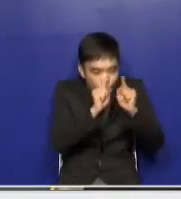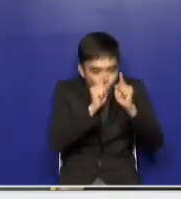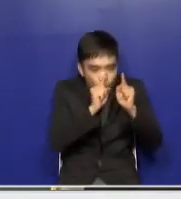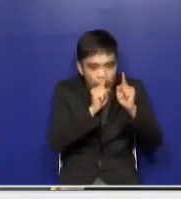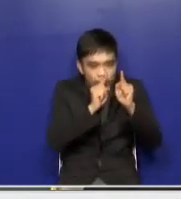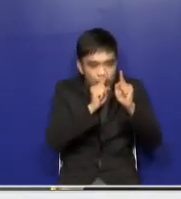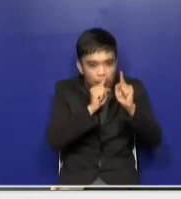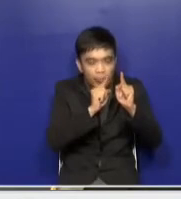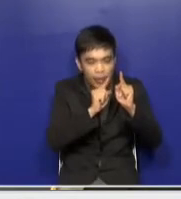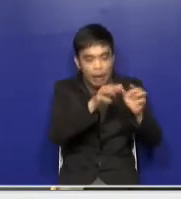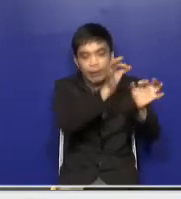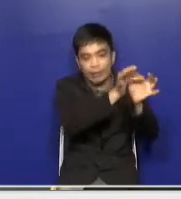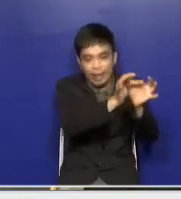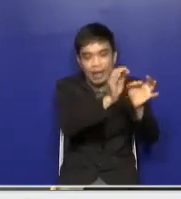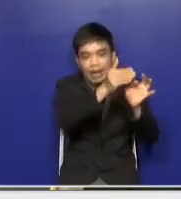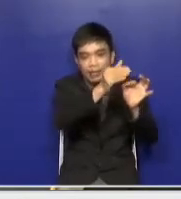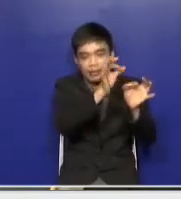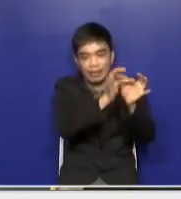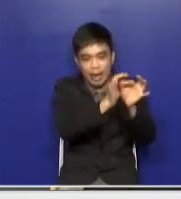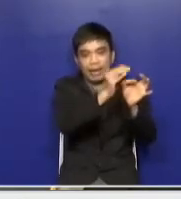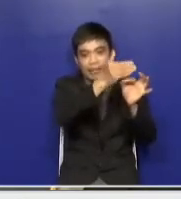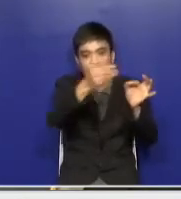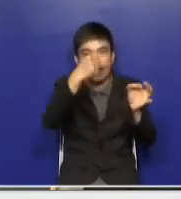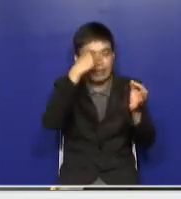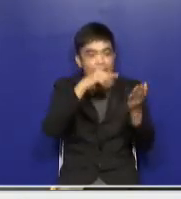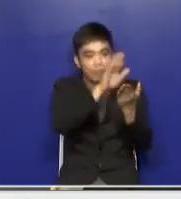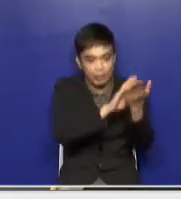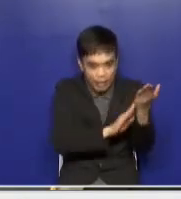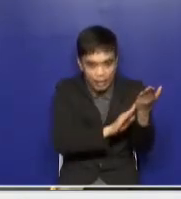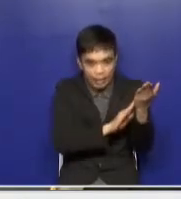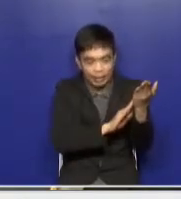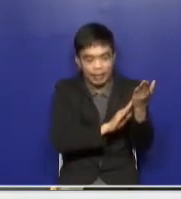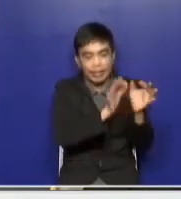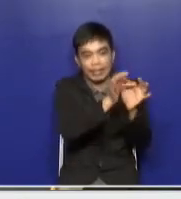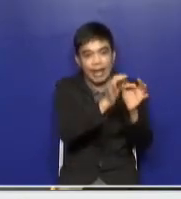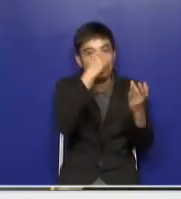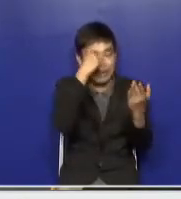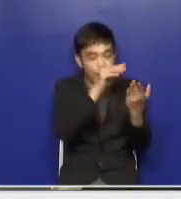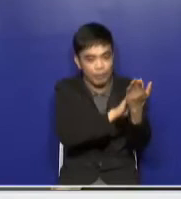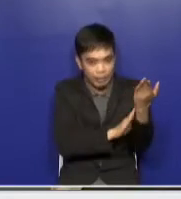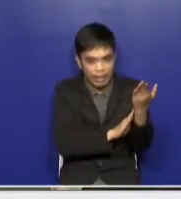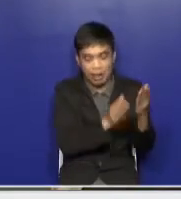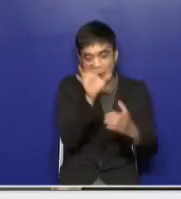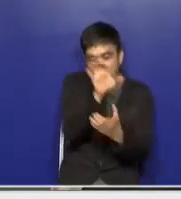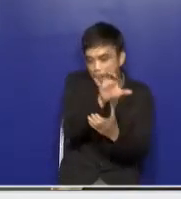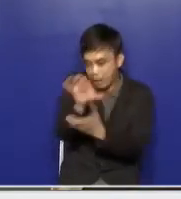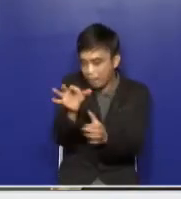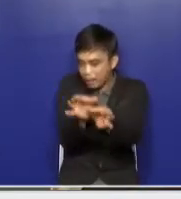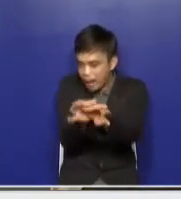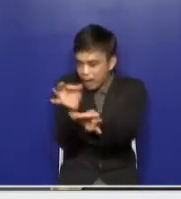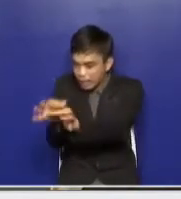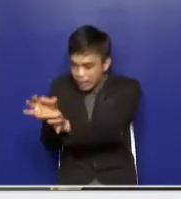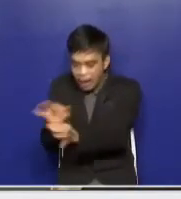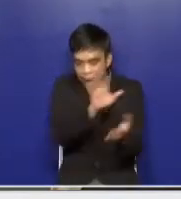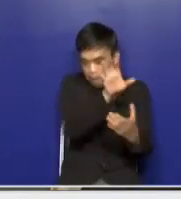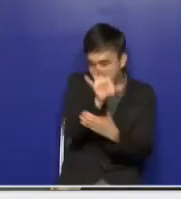จริงๆแล้วทางธนาคารแห่งประเทศไทยก็ไม่ได้มีอำนาจในการที่จะไปบังคับธนาคารพาณิชย์นะครับให้ลดส่ว